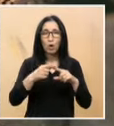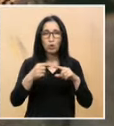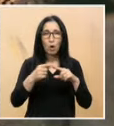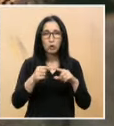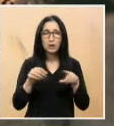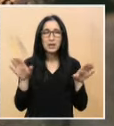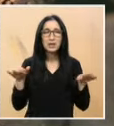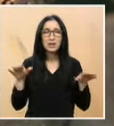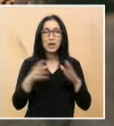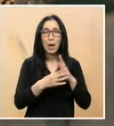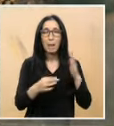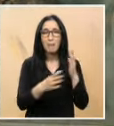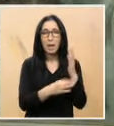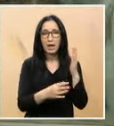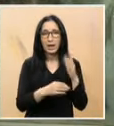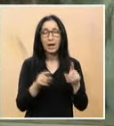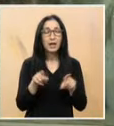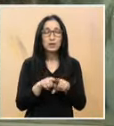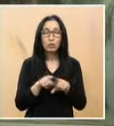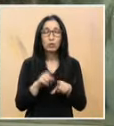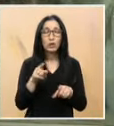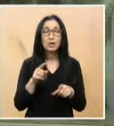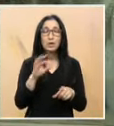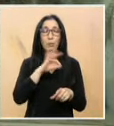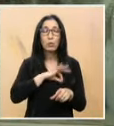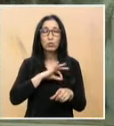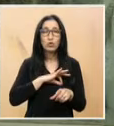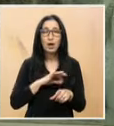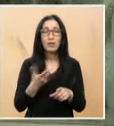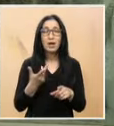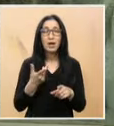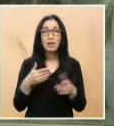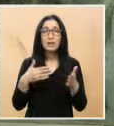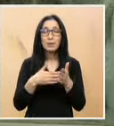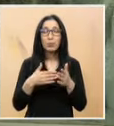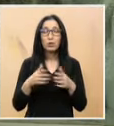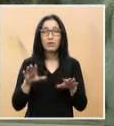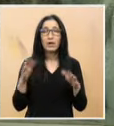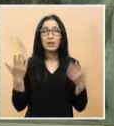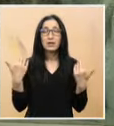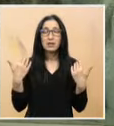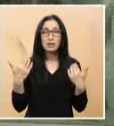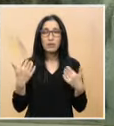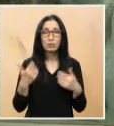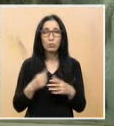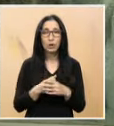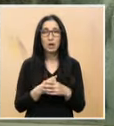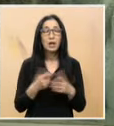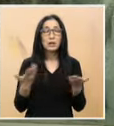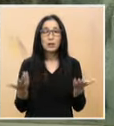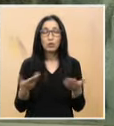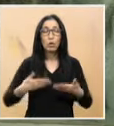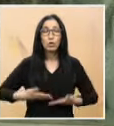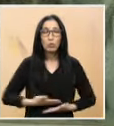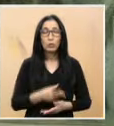с пера. Това е също, за да не се получава съпротивление между нейните крайници и въздуха, за да бъде абсолютно